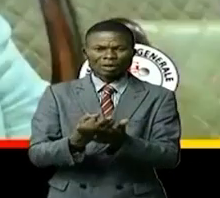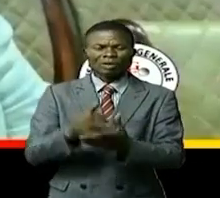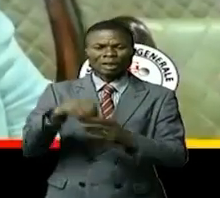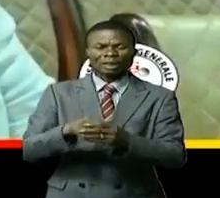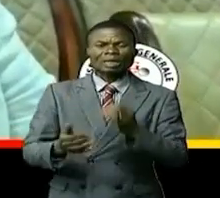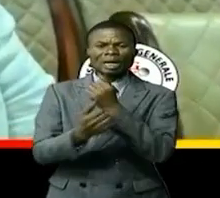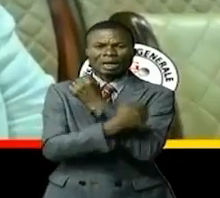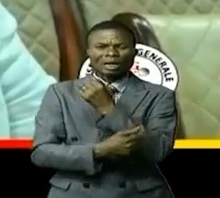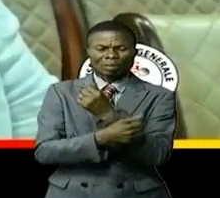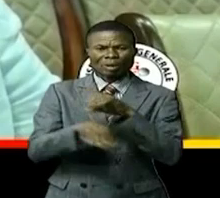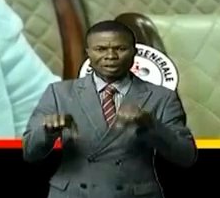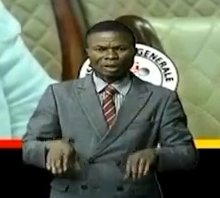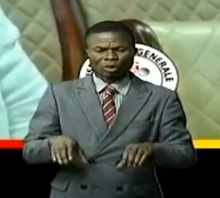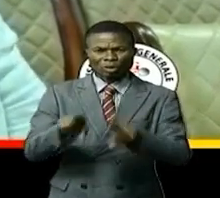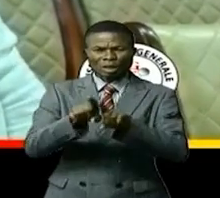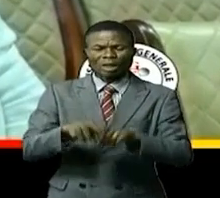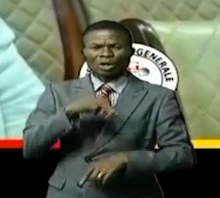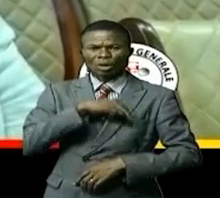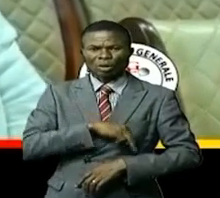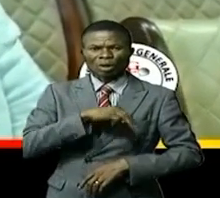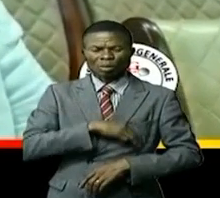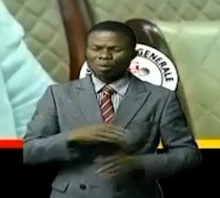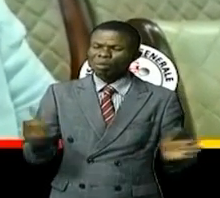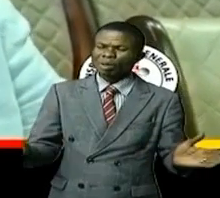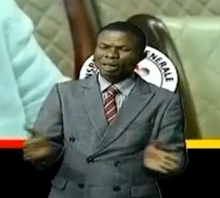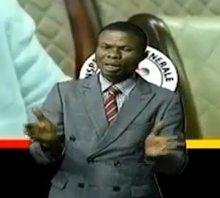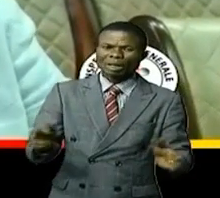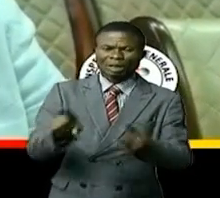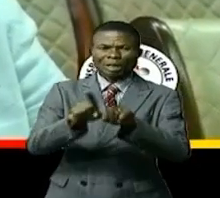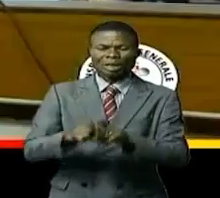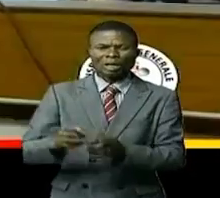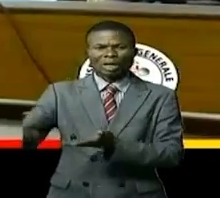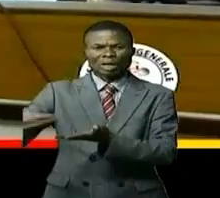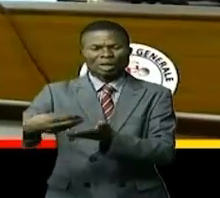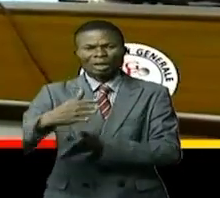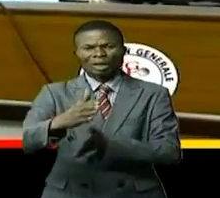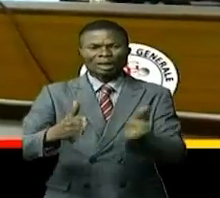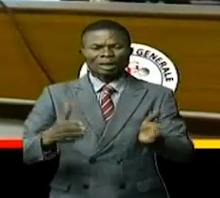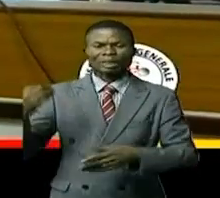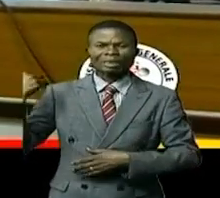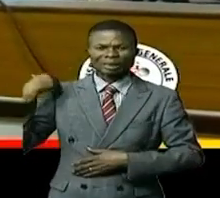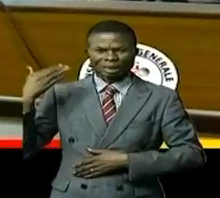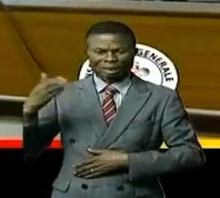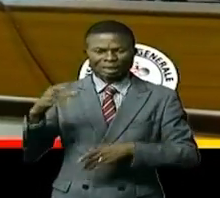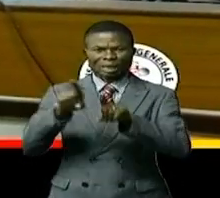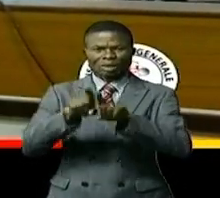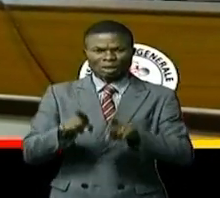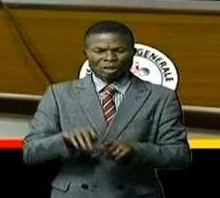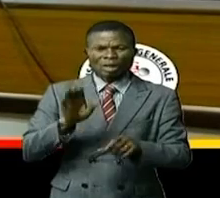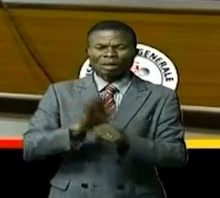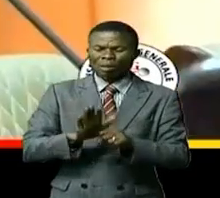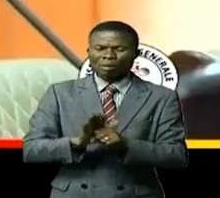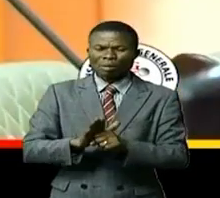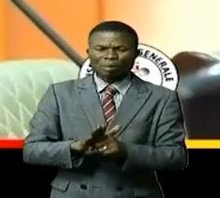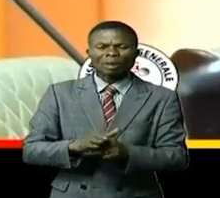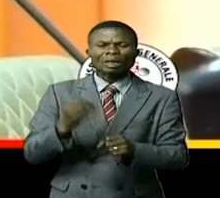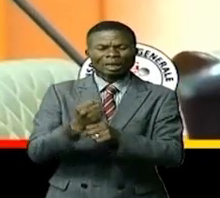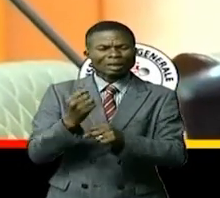sa mission de contrôle et d'encadrement de recettes. Et il y a tellement de bons exemples